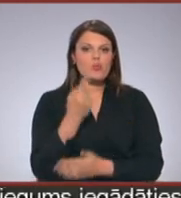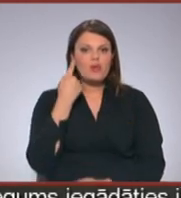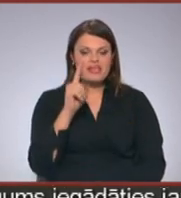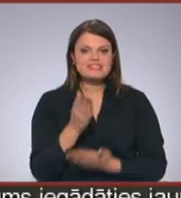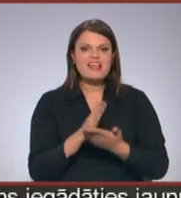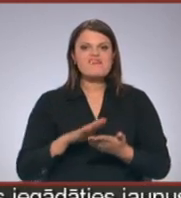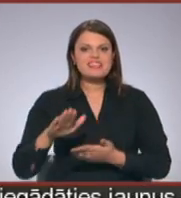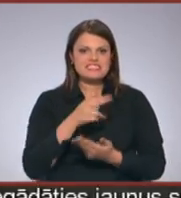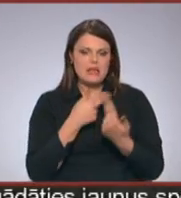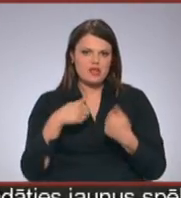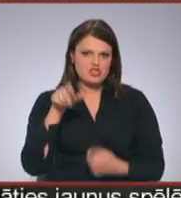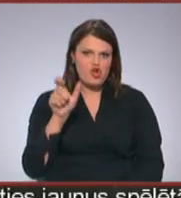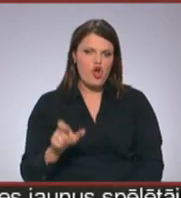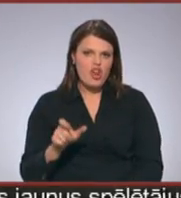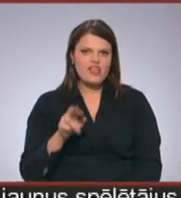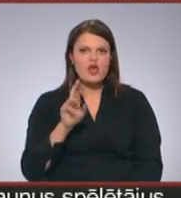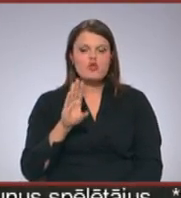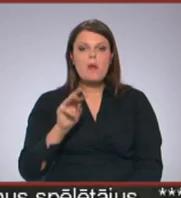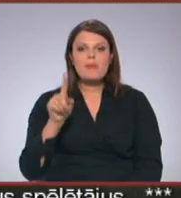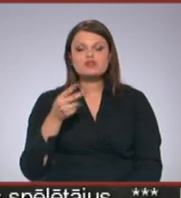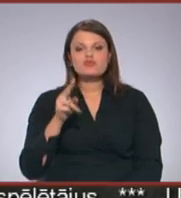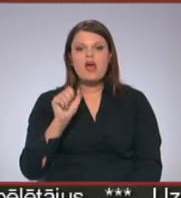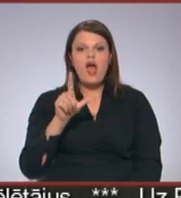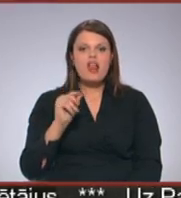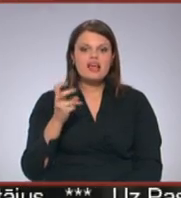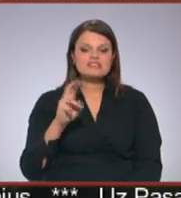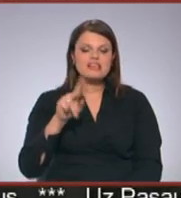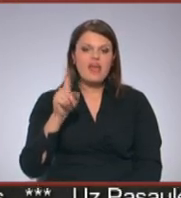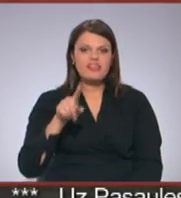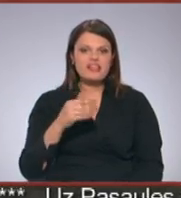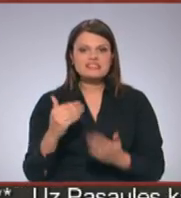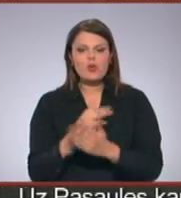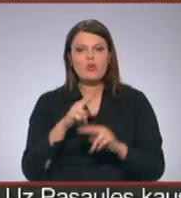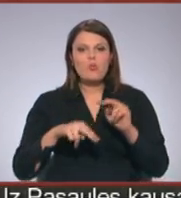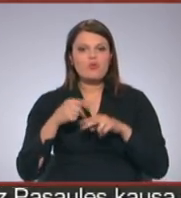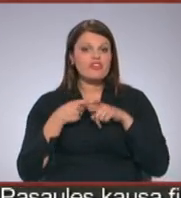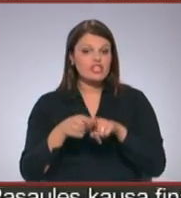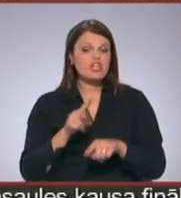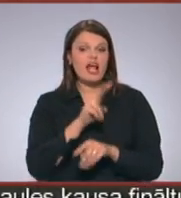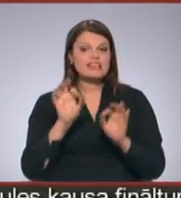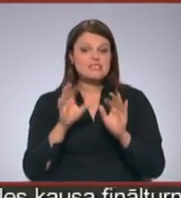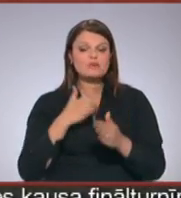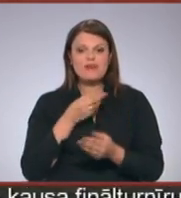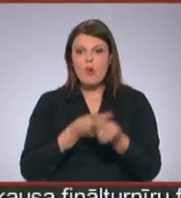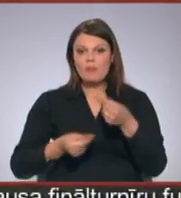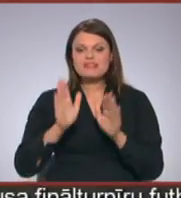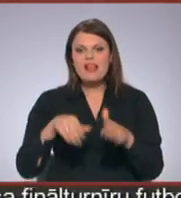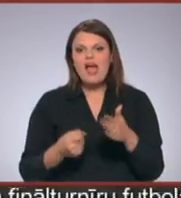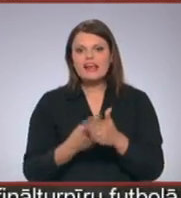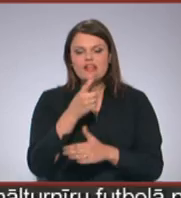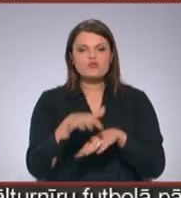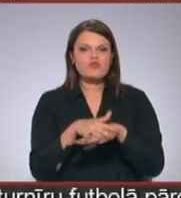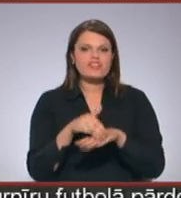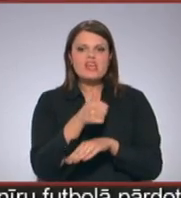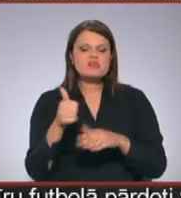kolēģi. Roberts un Aleksandrs ir jauni būvinženieri, kas uzsākuši savu uzņēmēju darbību, lai radītu videi īpaši